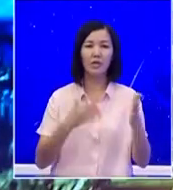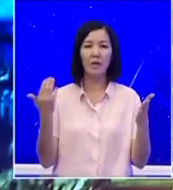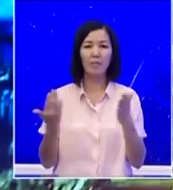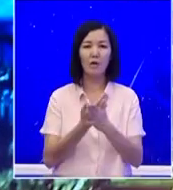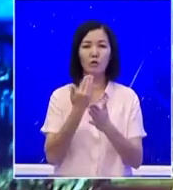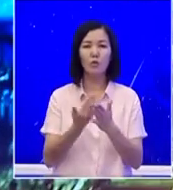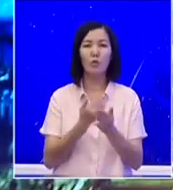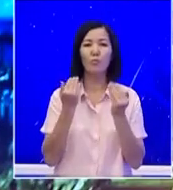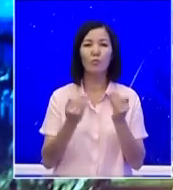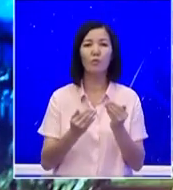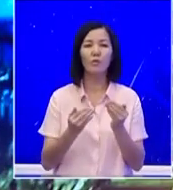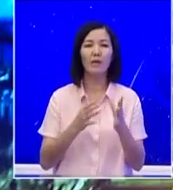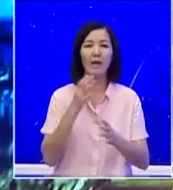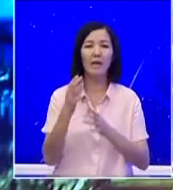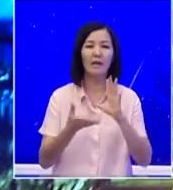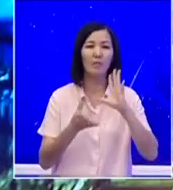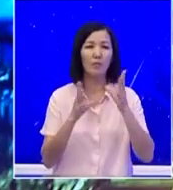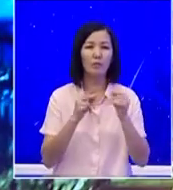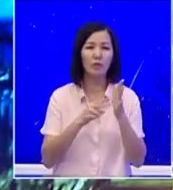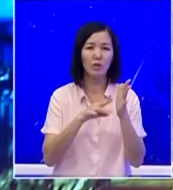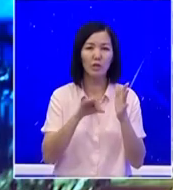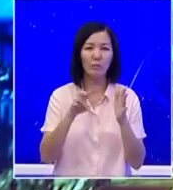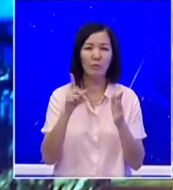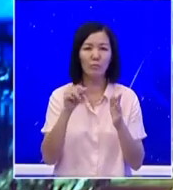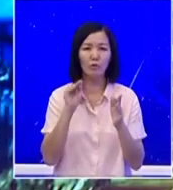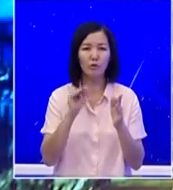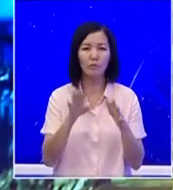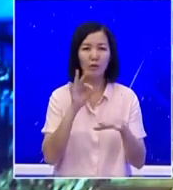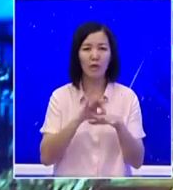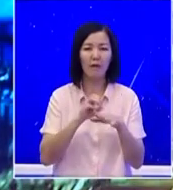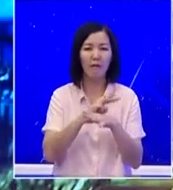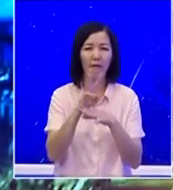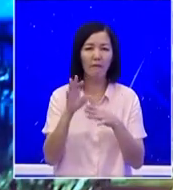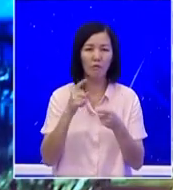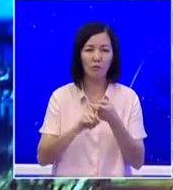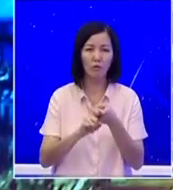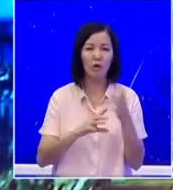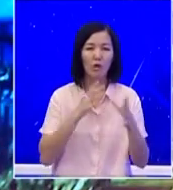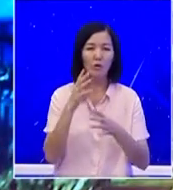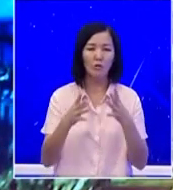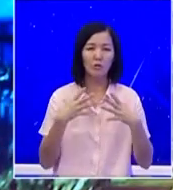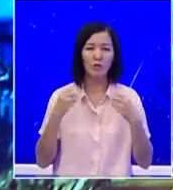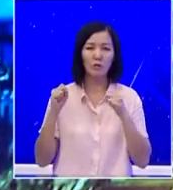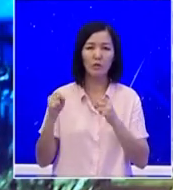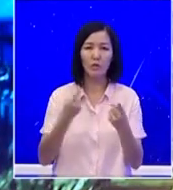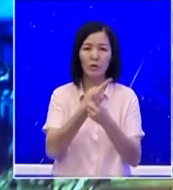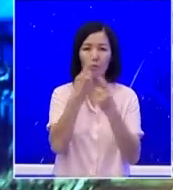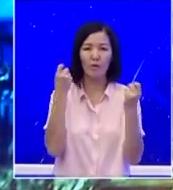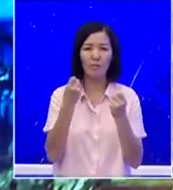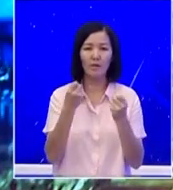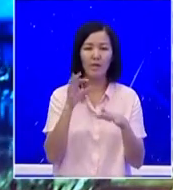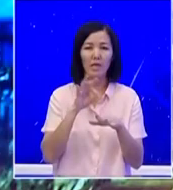Шартарапқа шолу. Бүгінде әлемде 7 миллион 100 мыңнан аса адам коронавирус шықтырған. Дүниежүлік денсаулық сақтау ұйымының мәліметіне